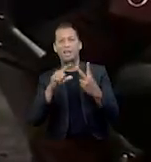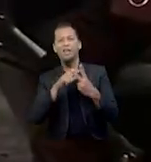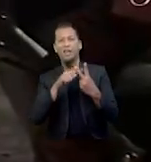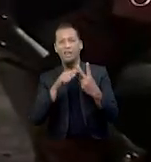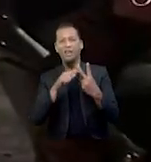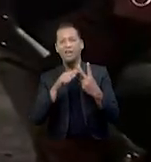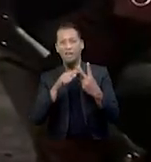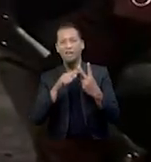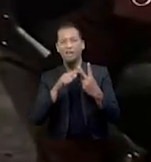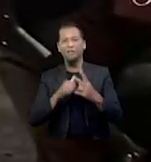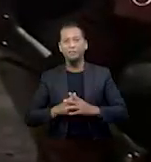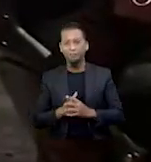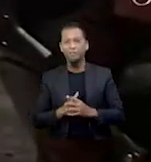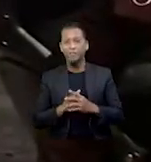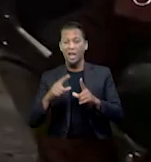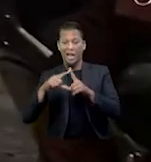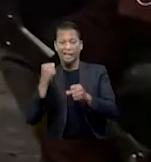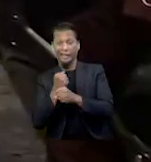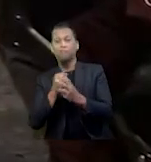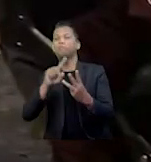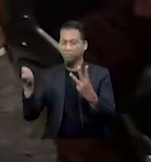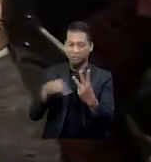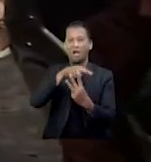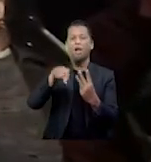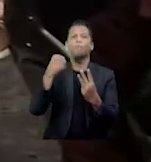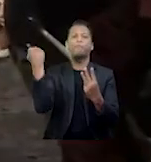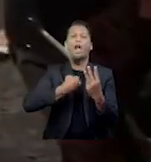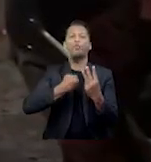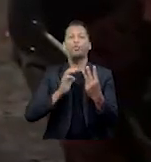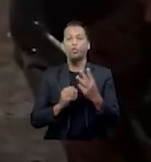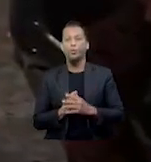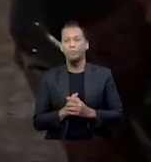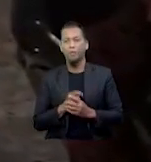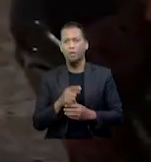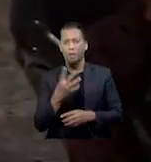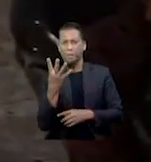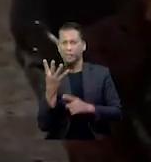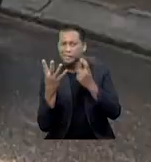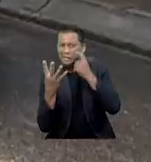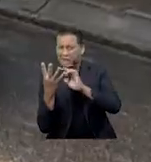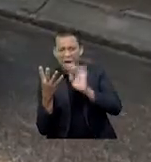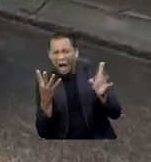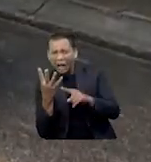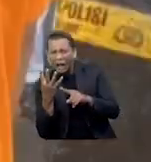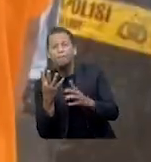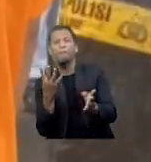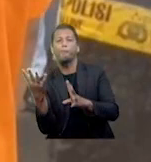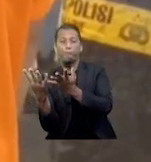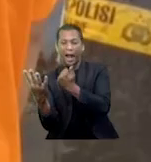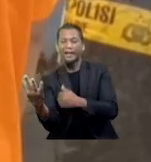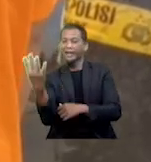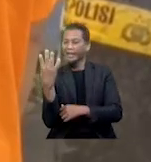AG, yang kini sudah ditahan. Polisi menyatakan ada 4 saksi lain yang belum diperiksa untuk memperkuat unsur